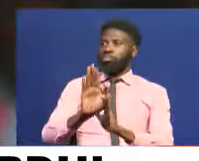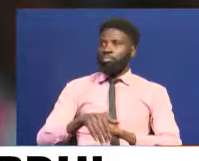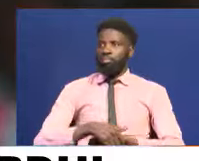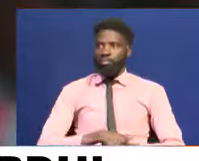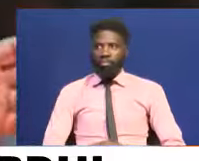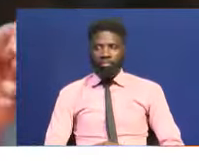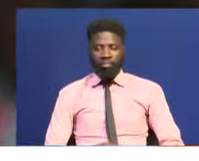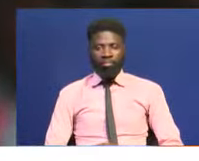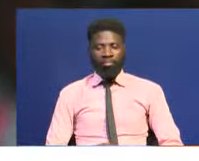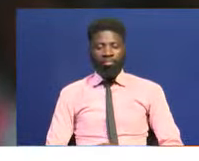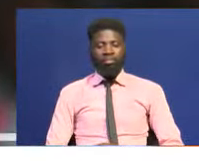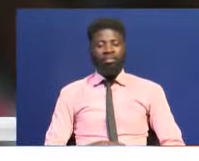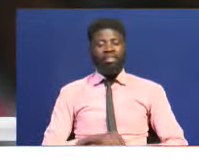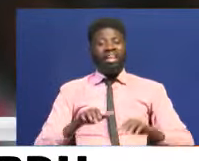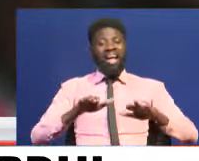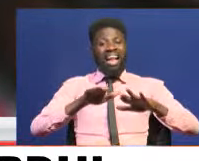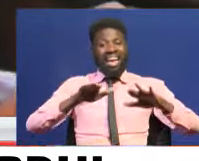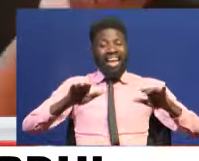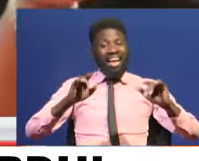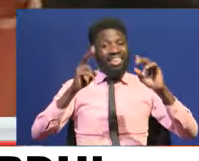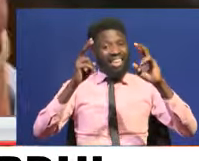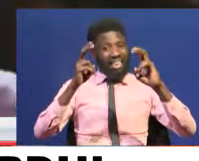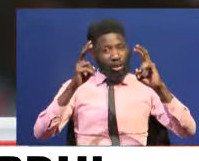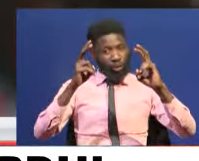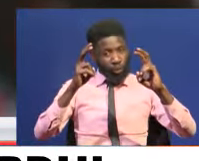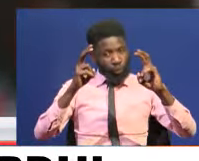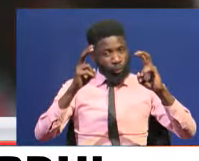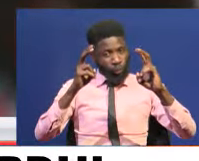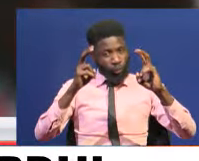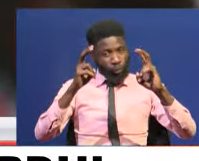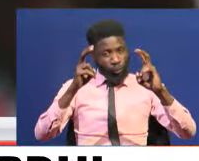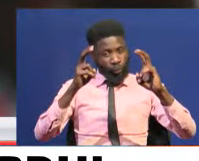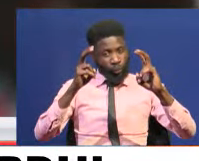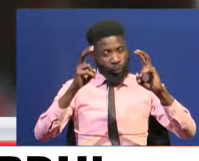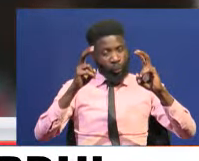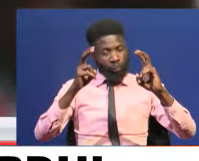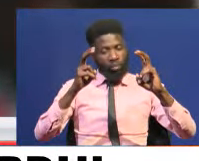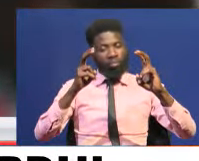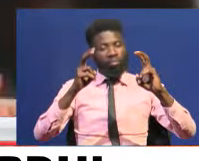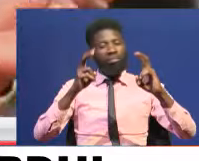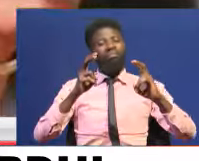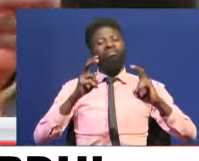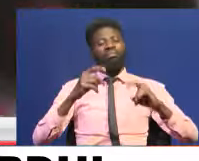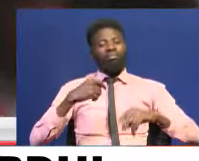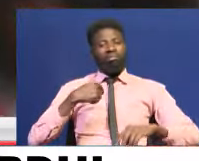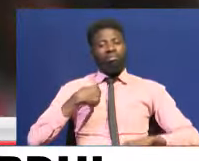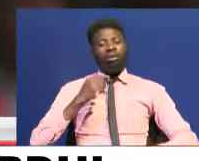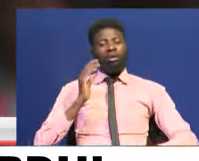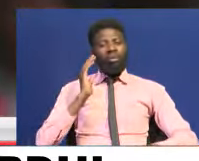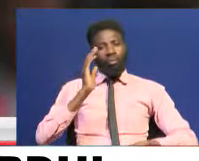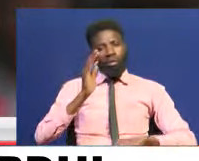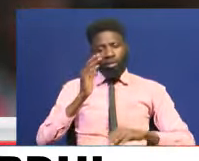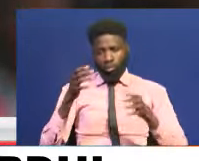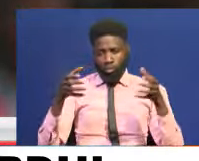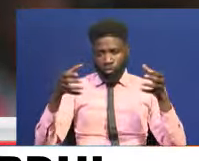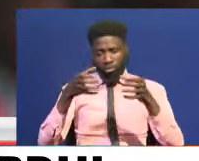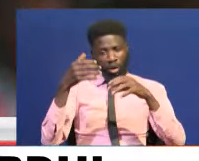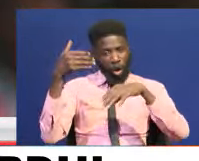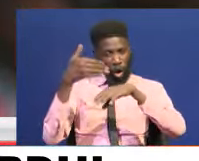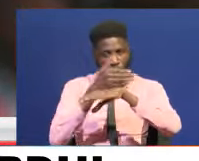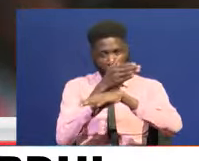Sana ya mashamba ni ya kama nitamaliza wakora. Wale wanachukua,